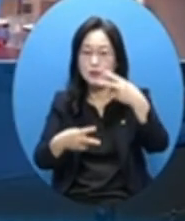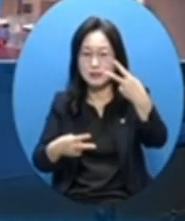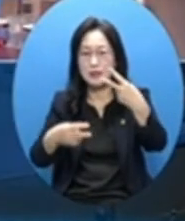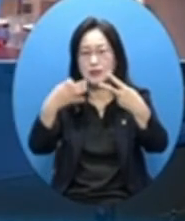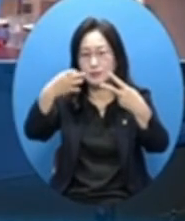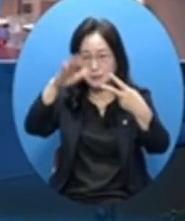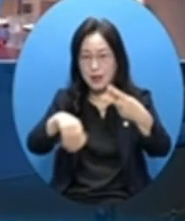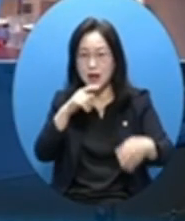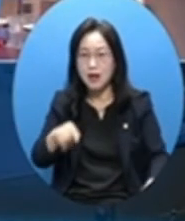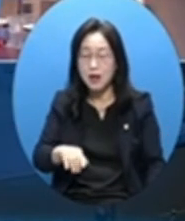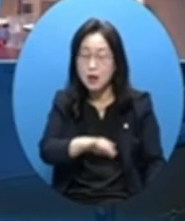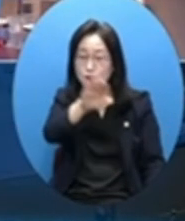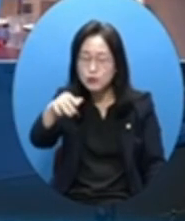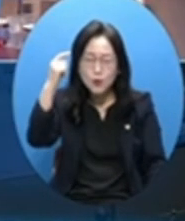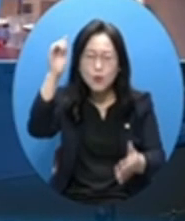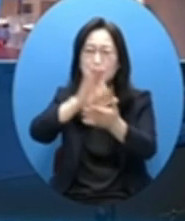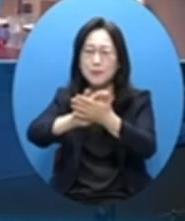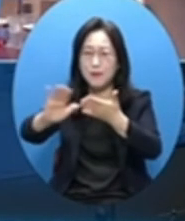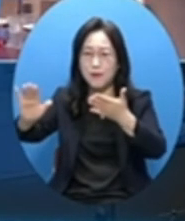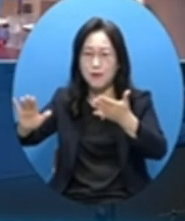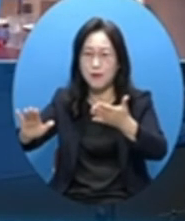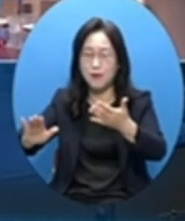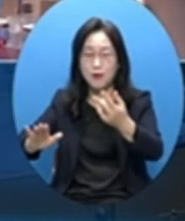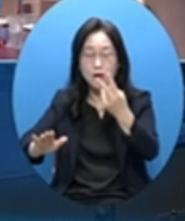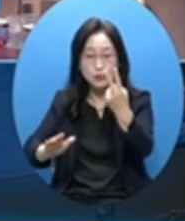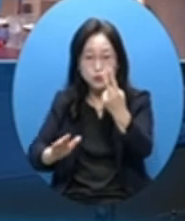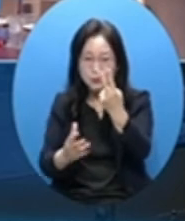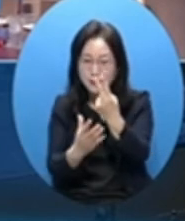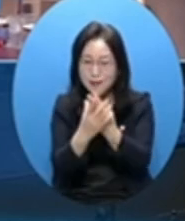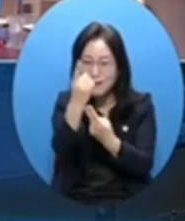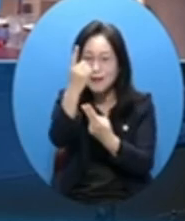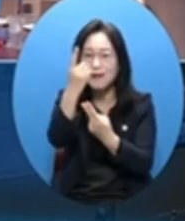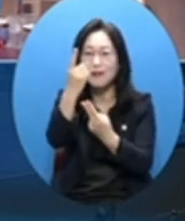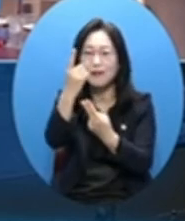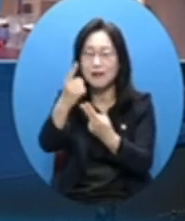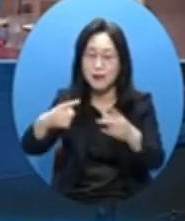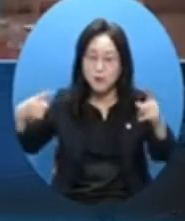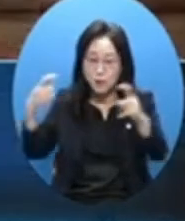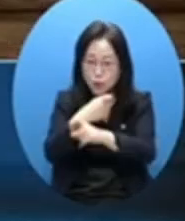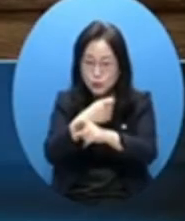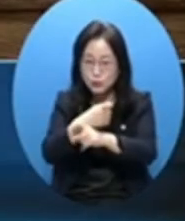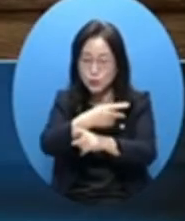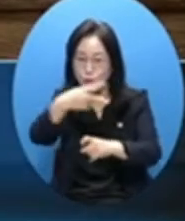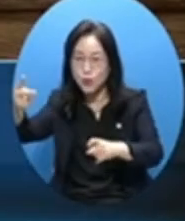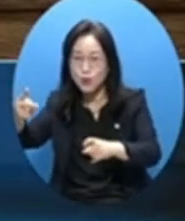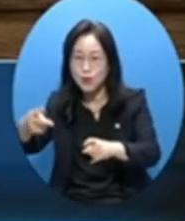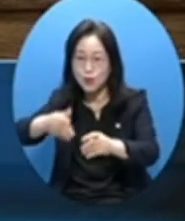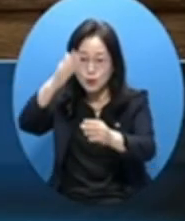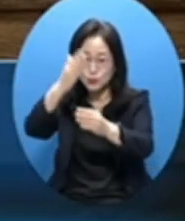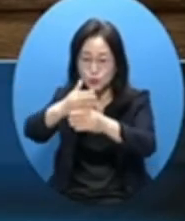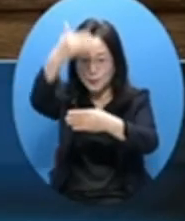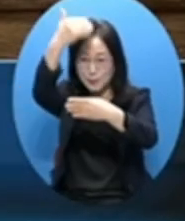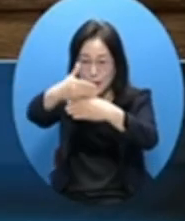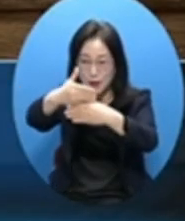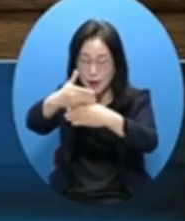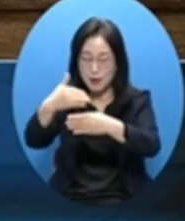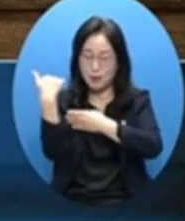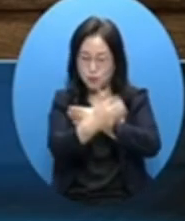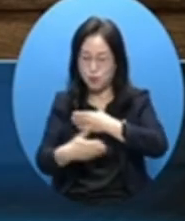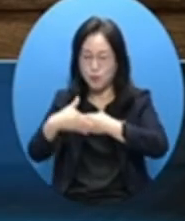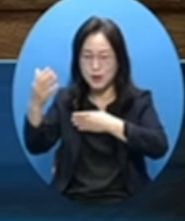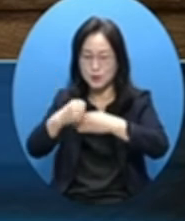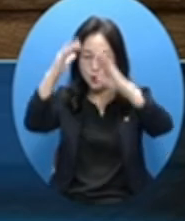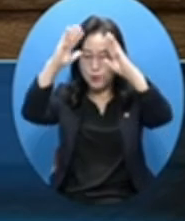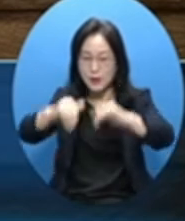말씀합니다 그는 우리의 화평이신지라 둘로 하늘을 만드사 원수 된 것 곧 중간에 사람을 자기 육체로 하시고